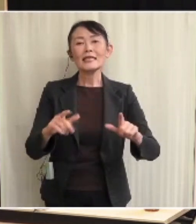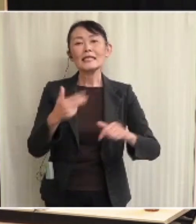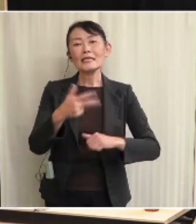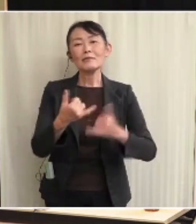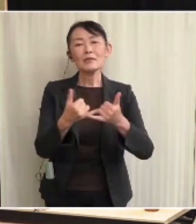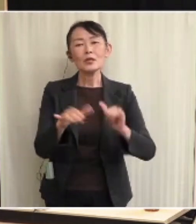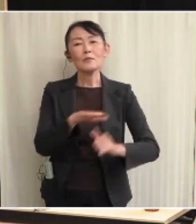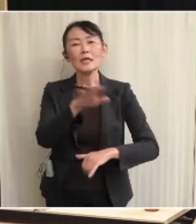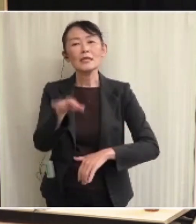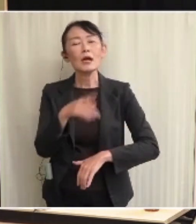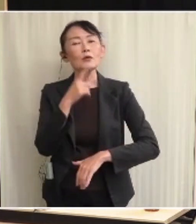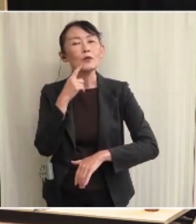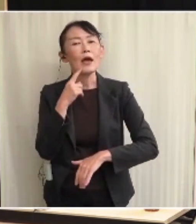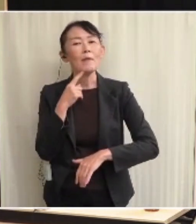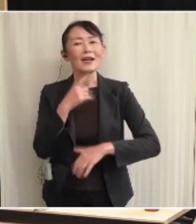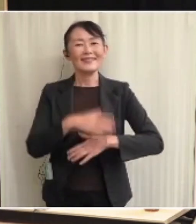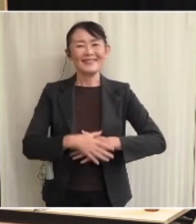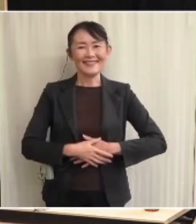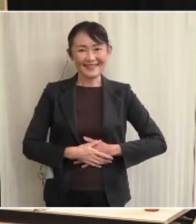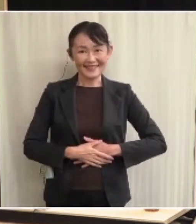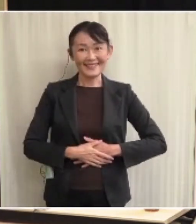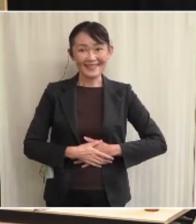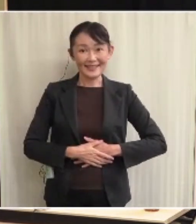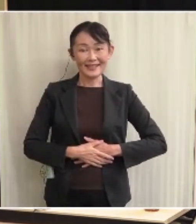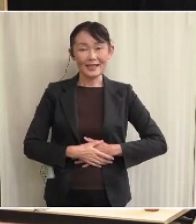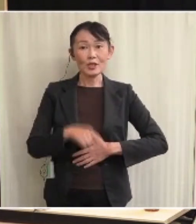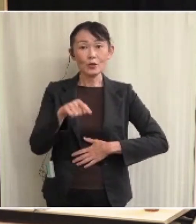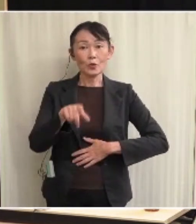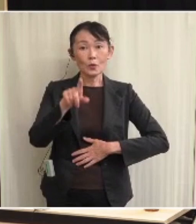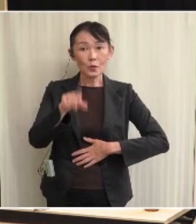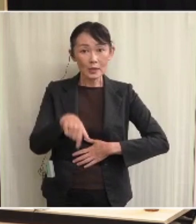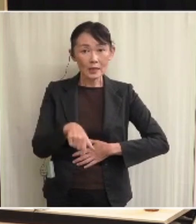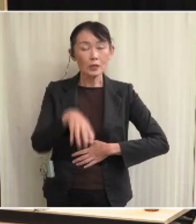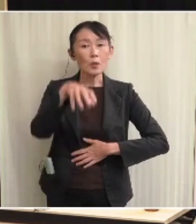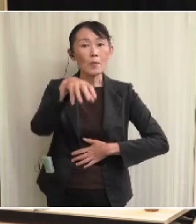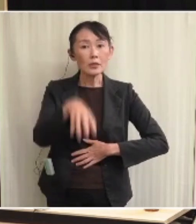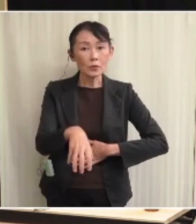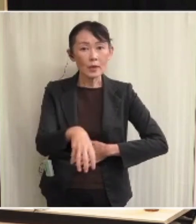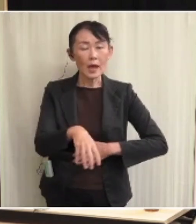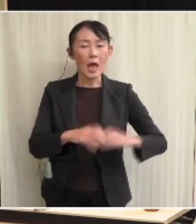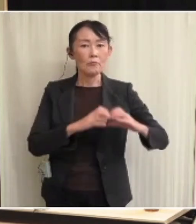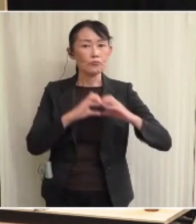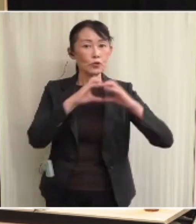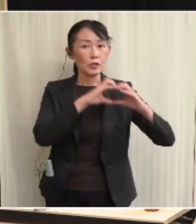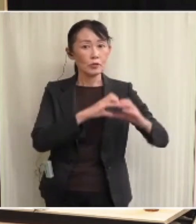するということが許されるというのは本当に感慨無量でございます。